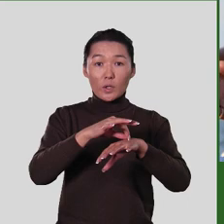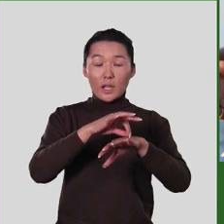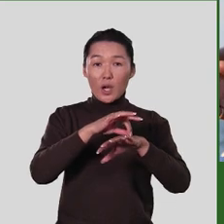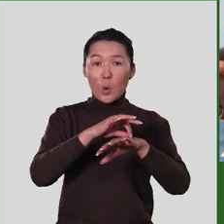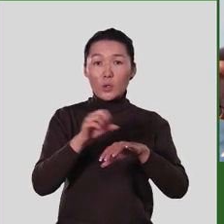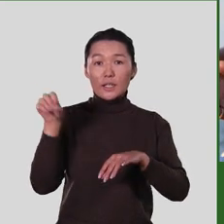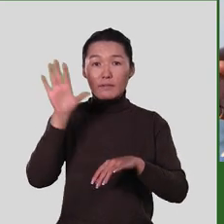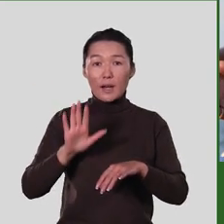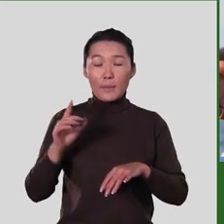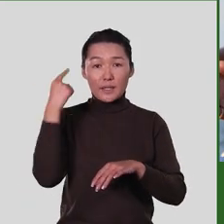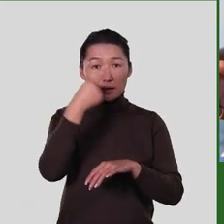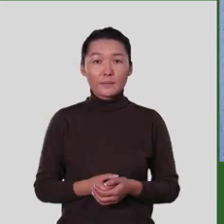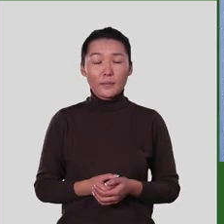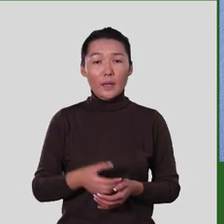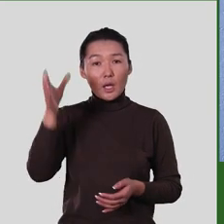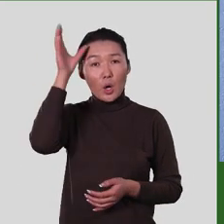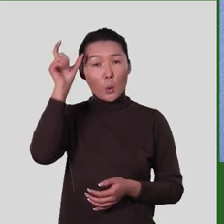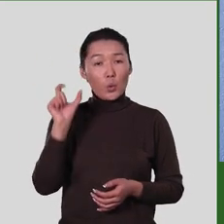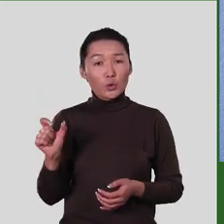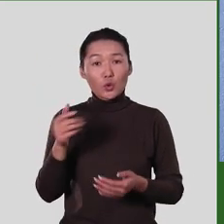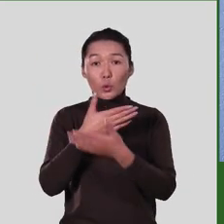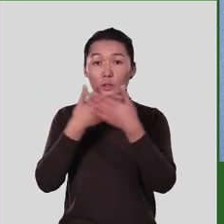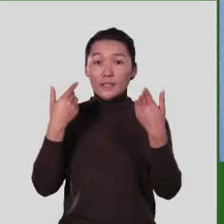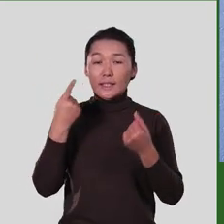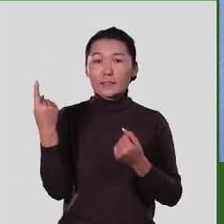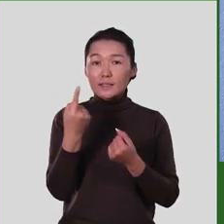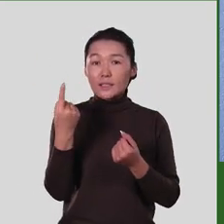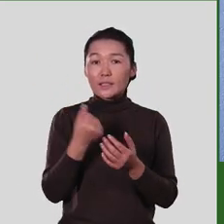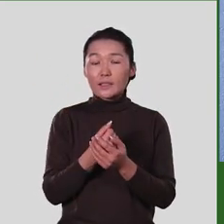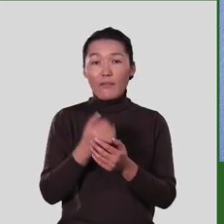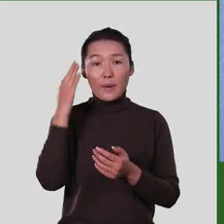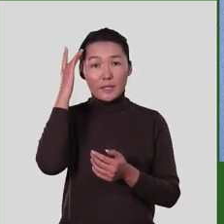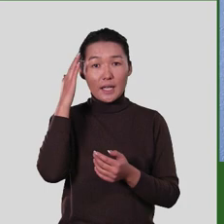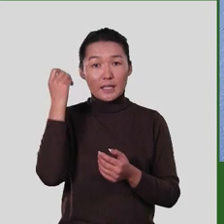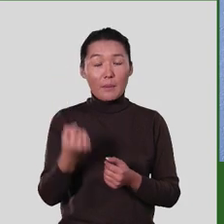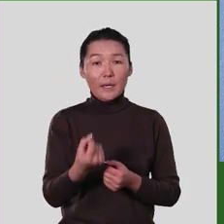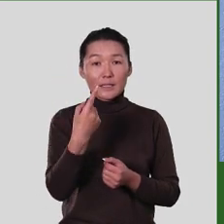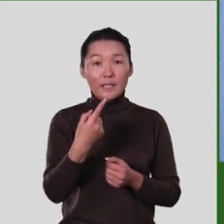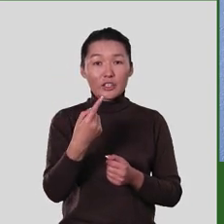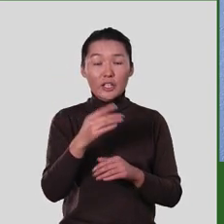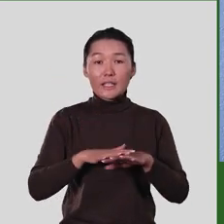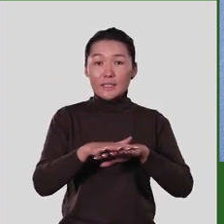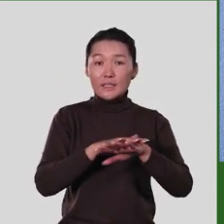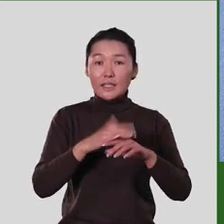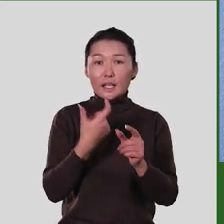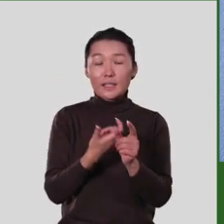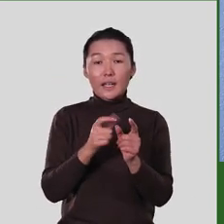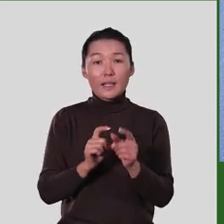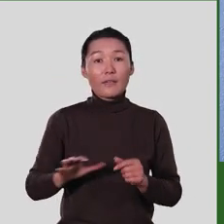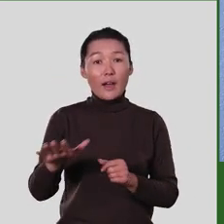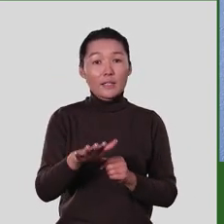европейские черты лица. У ученых нет единого мнения о происхождении заселения этого островного